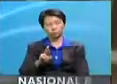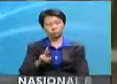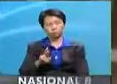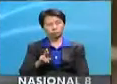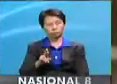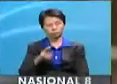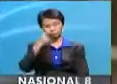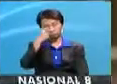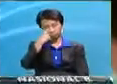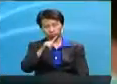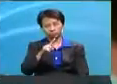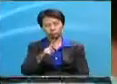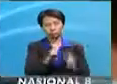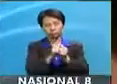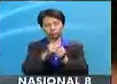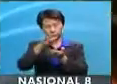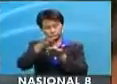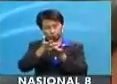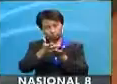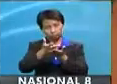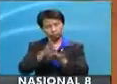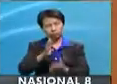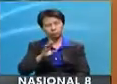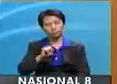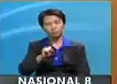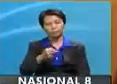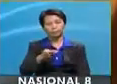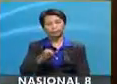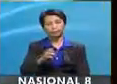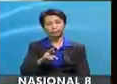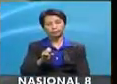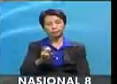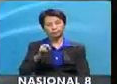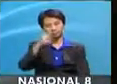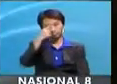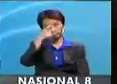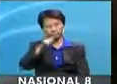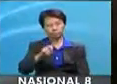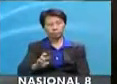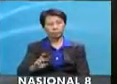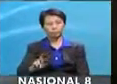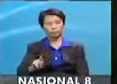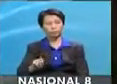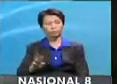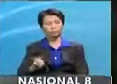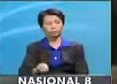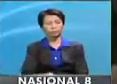Kamaluddin bersama jurukamera Baharin Matsyah untuk Berita RTM.